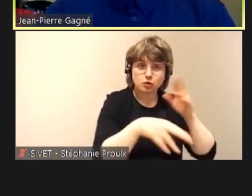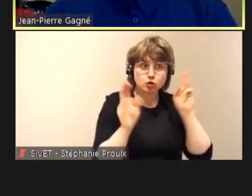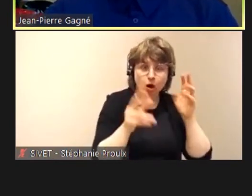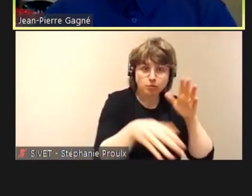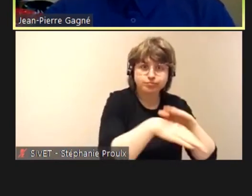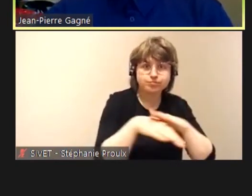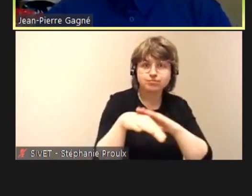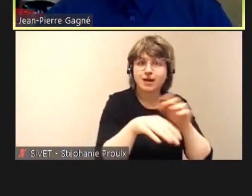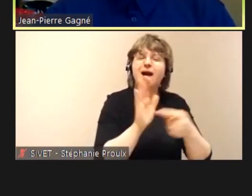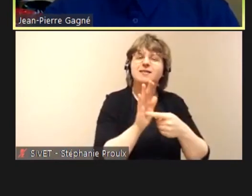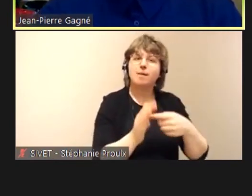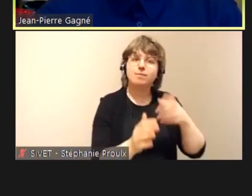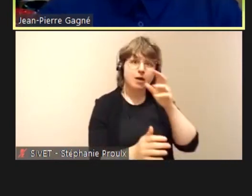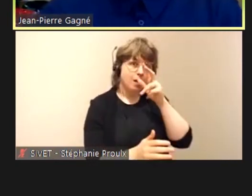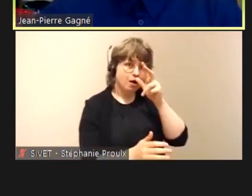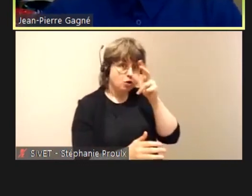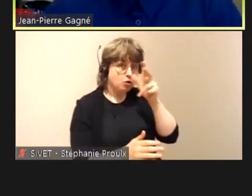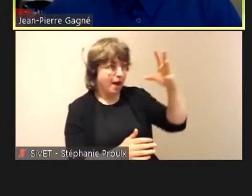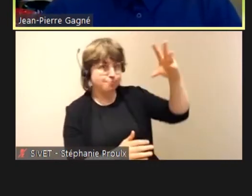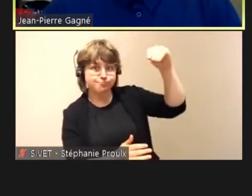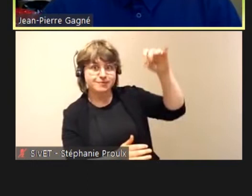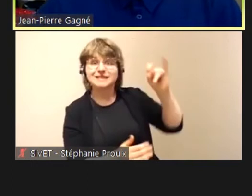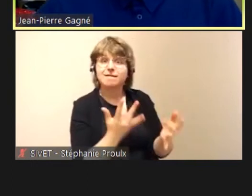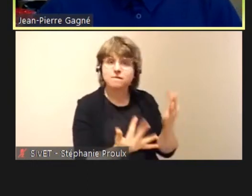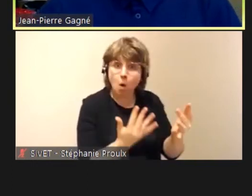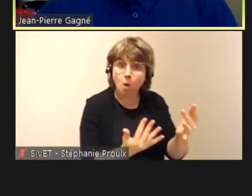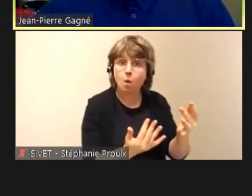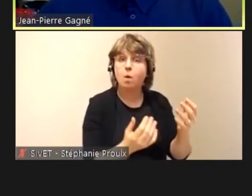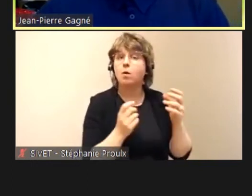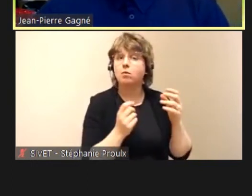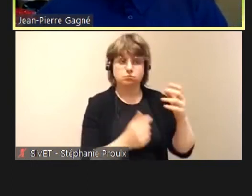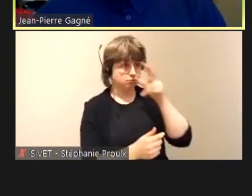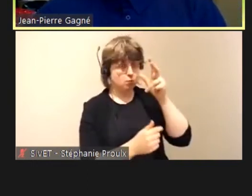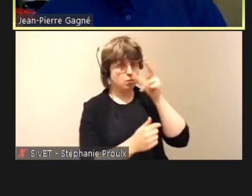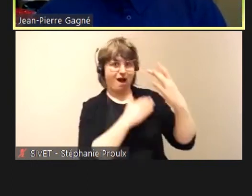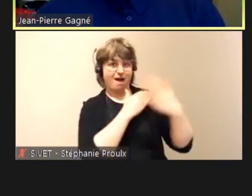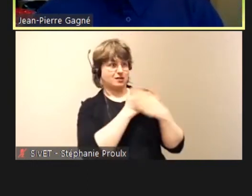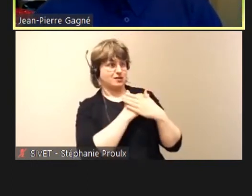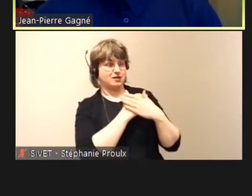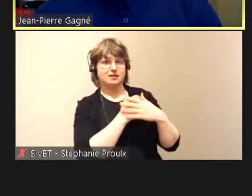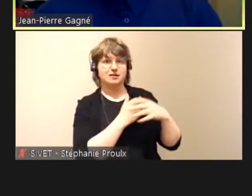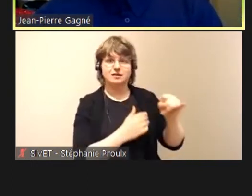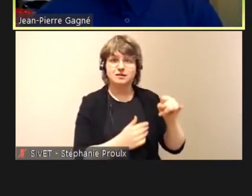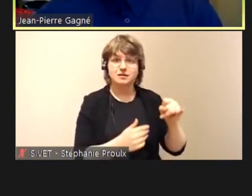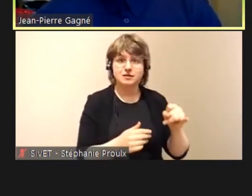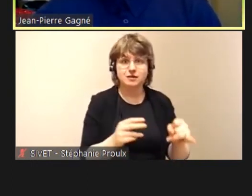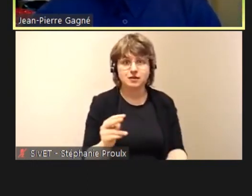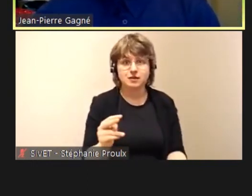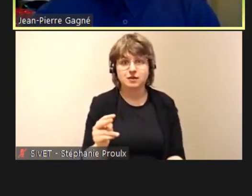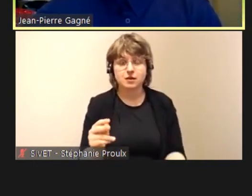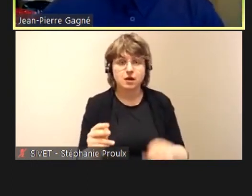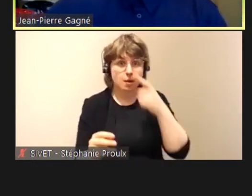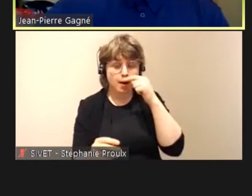avoir un détecteur de fumée ou un détecteur de feu qui, pour les gens qui auraient de la difficulté peut-être à